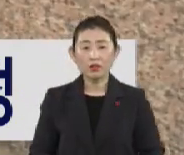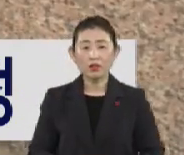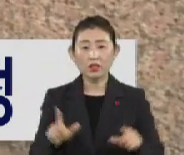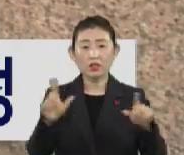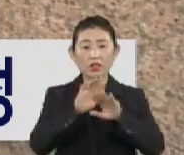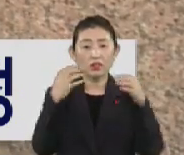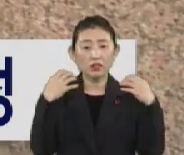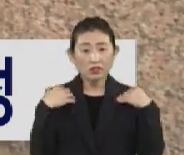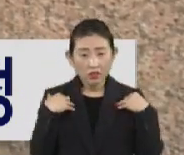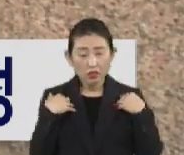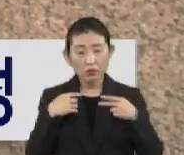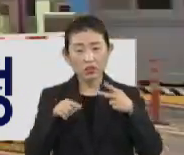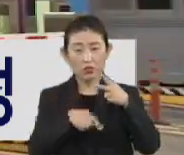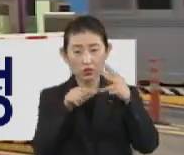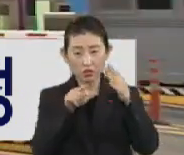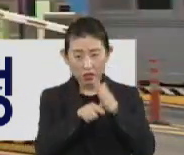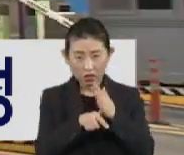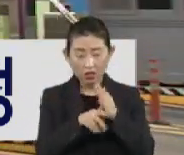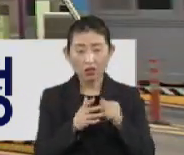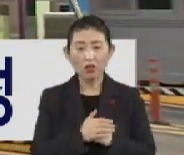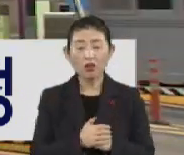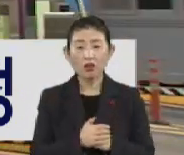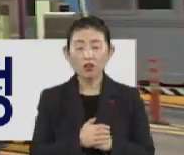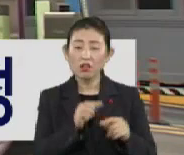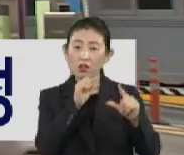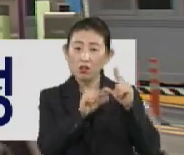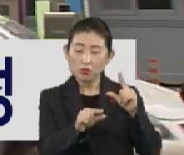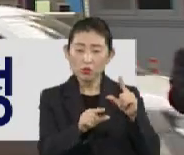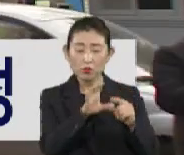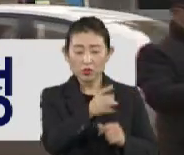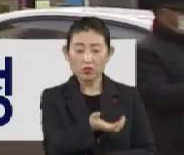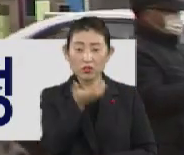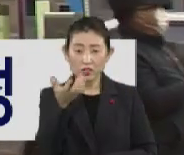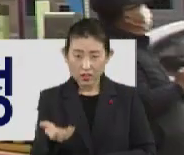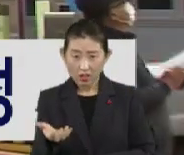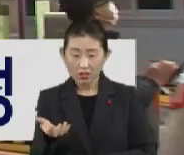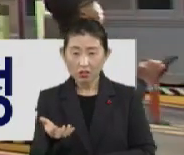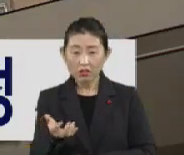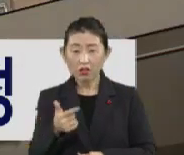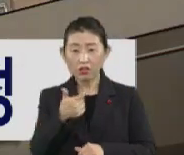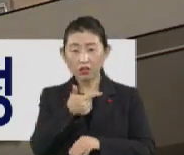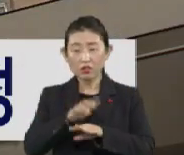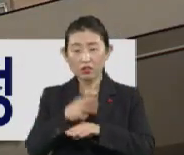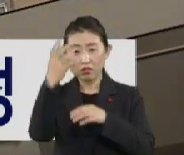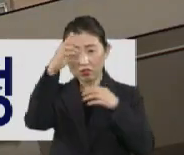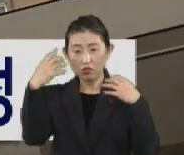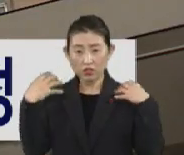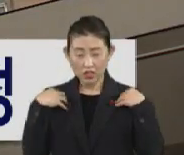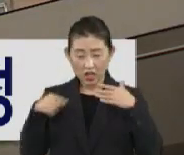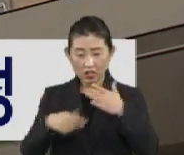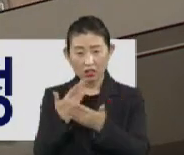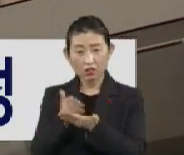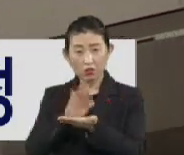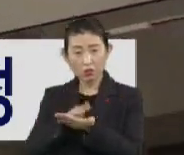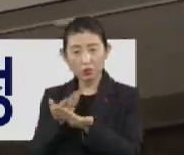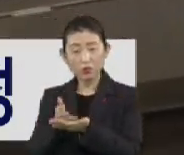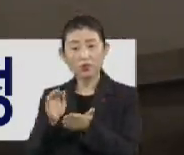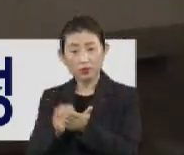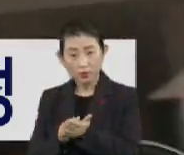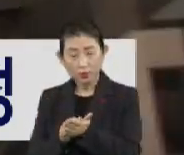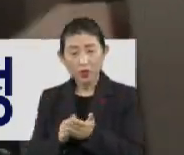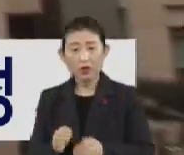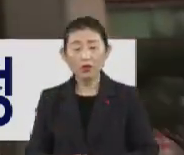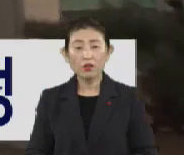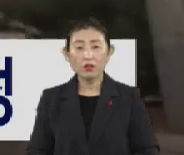보입니다. 기상청은 다음 달 말까지 정책부서를 우선 이전하기 위해 정부 대전청사 리모델링 공사를 진행